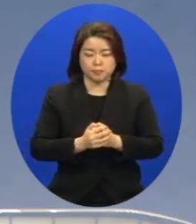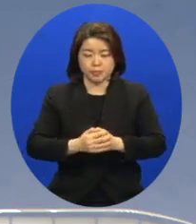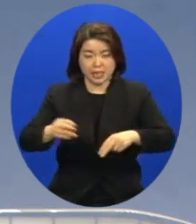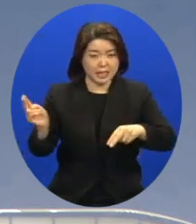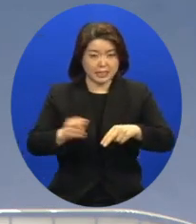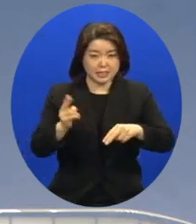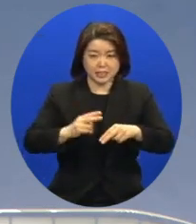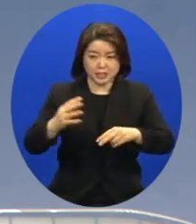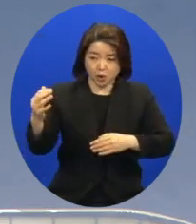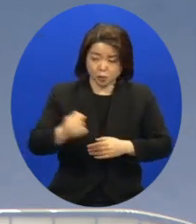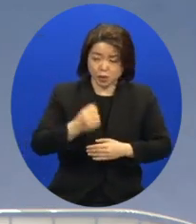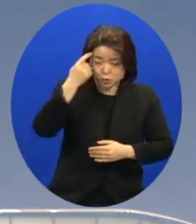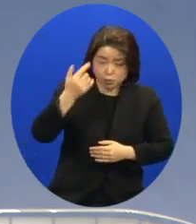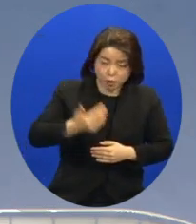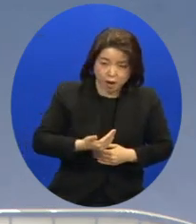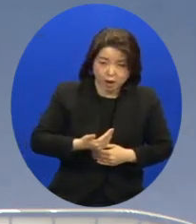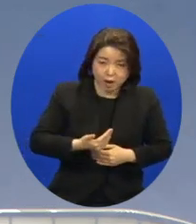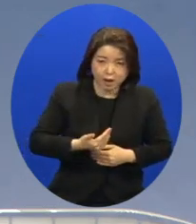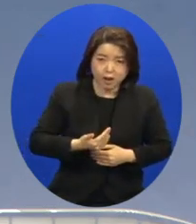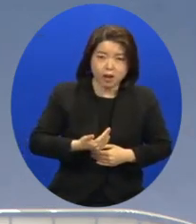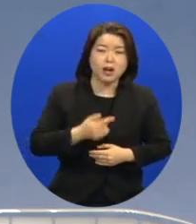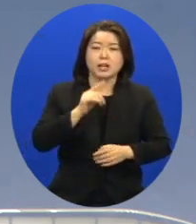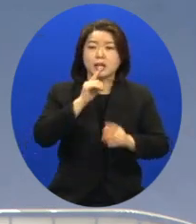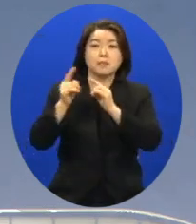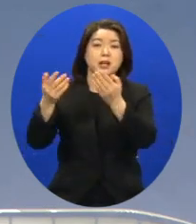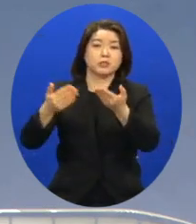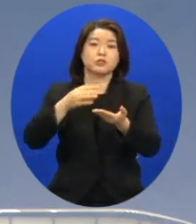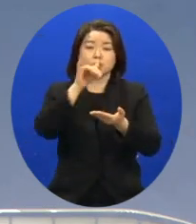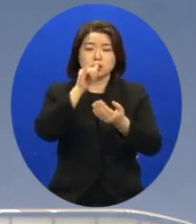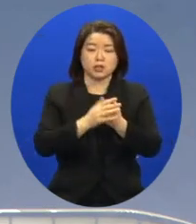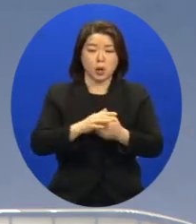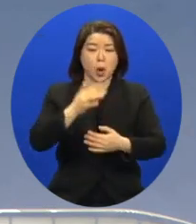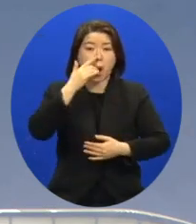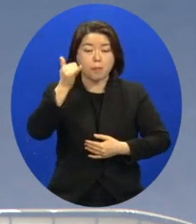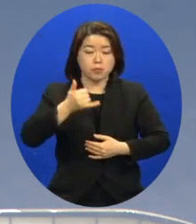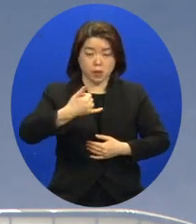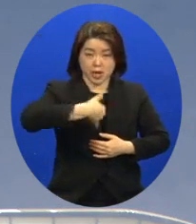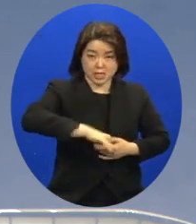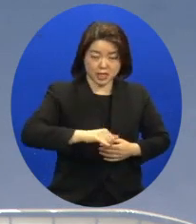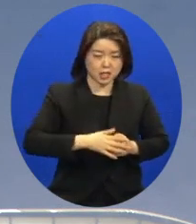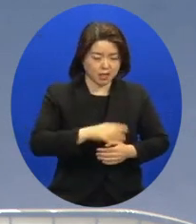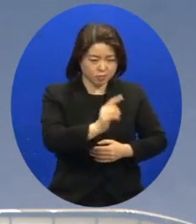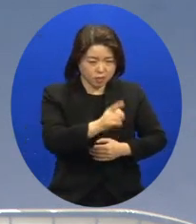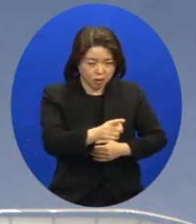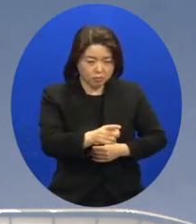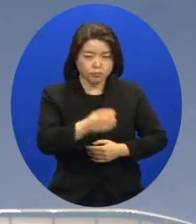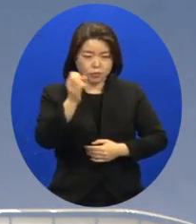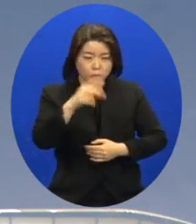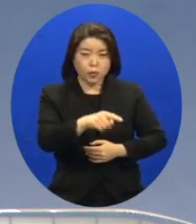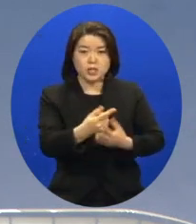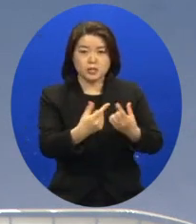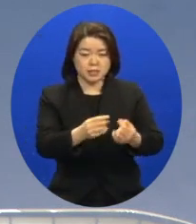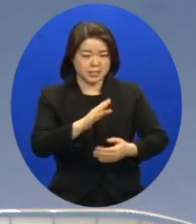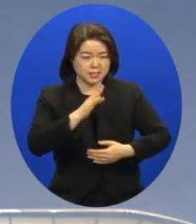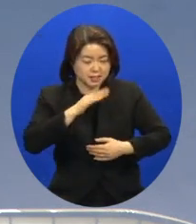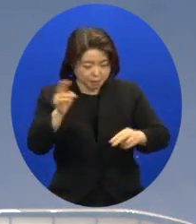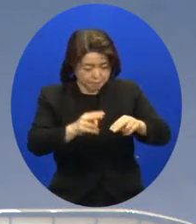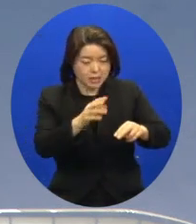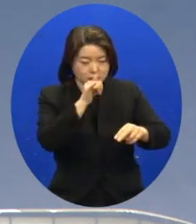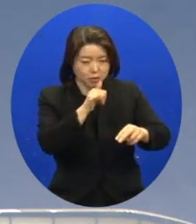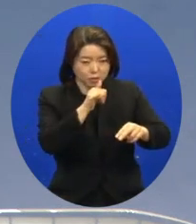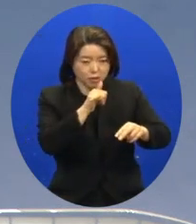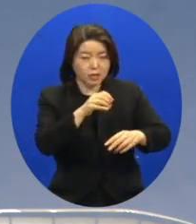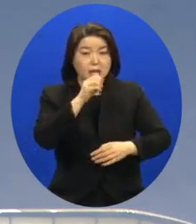채찍을 들고 갈까? 그렇게 말씀하시는 거예요. 부모가 자녀들에게 너 또 그렇게 하면 진짜 매맞아?